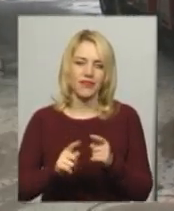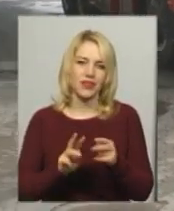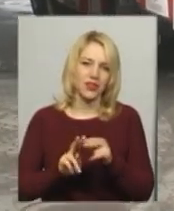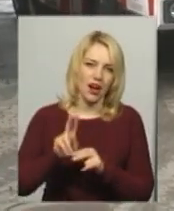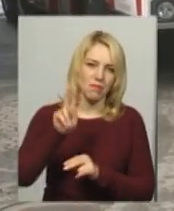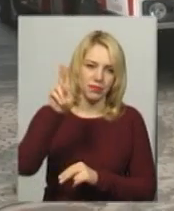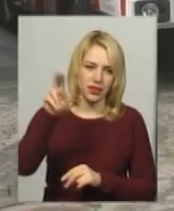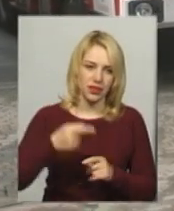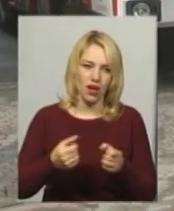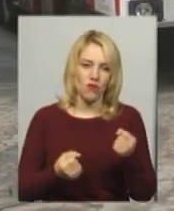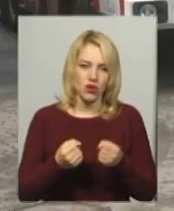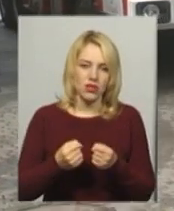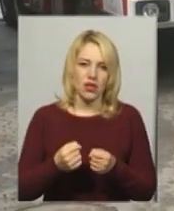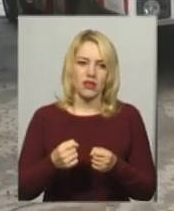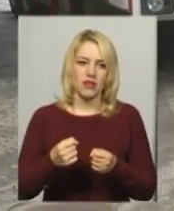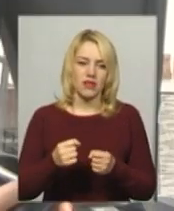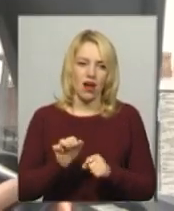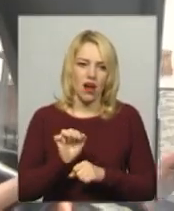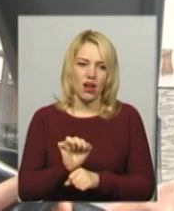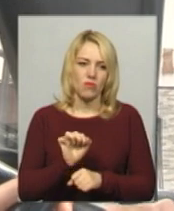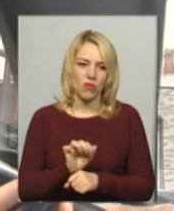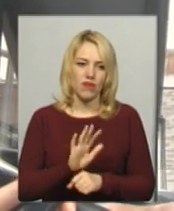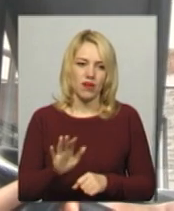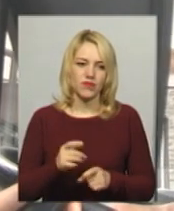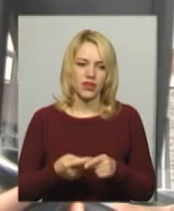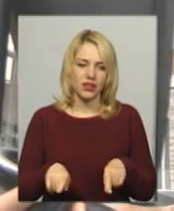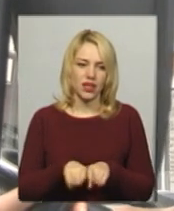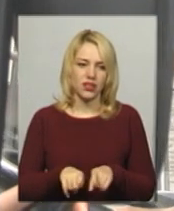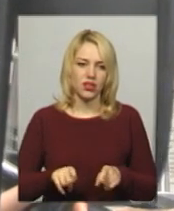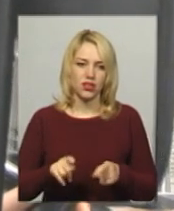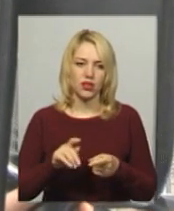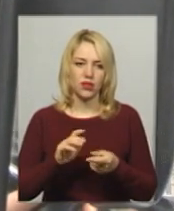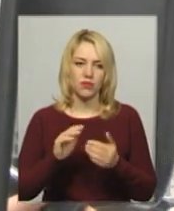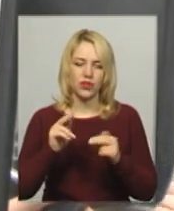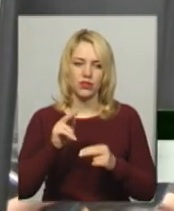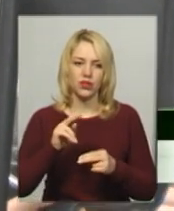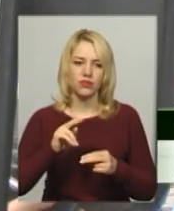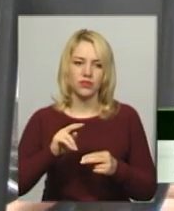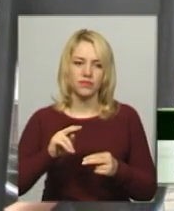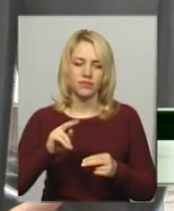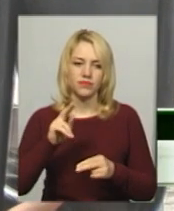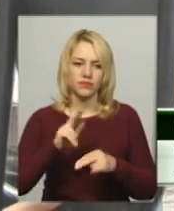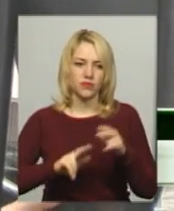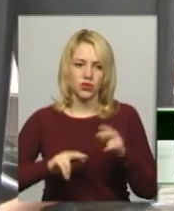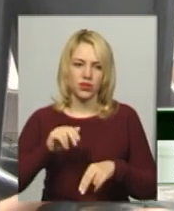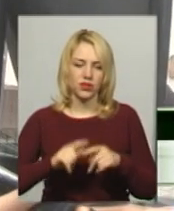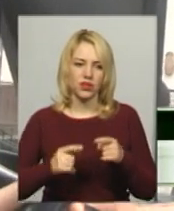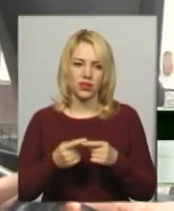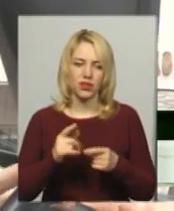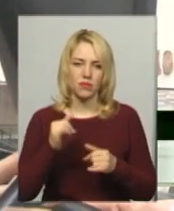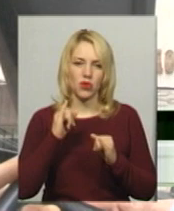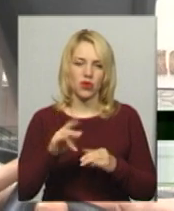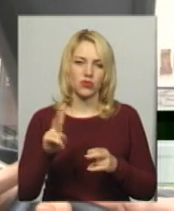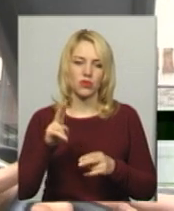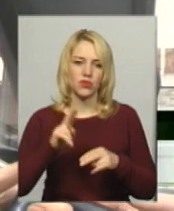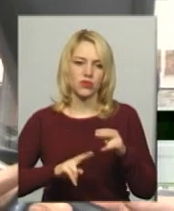разів гальмувати, аби не зачепити стіни арки. На такі будинки, де дуже, як сказати, кучно, дуже построєні вони